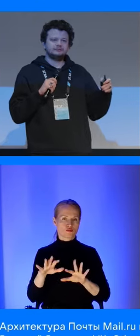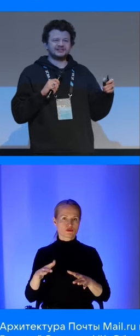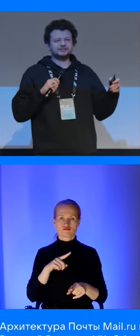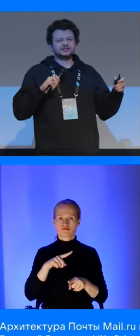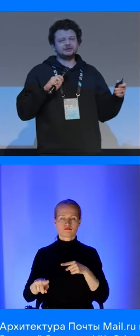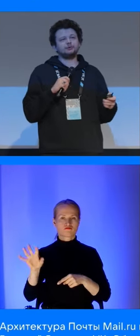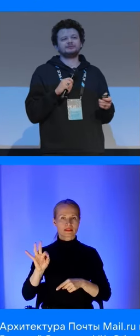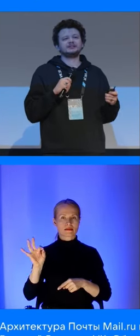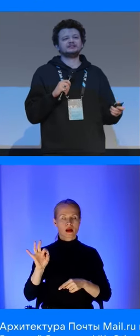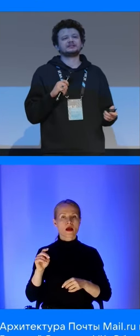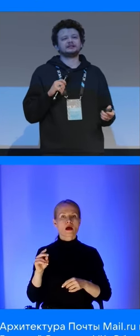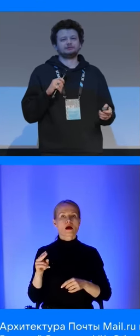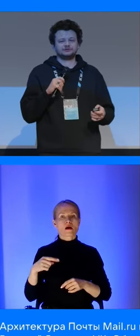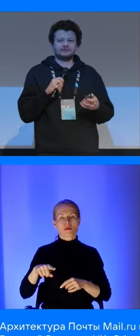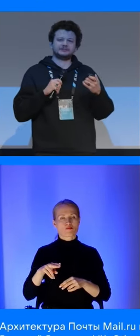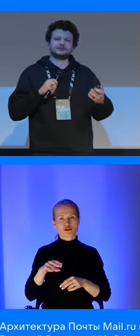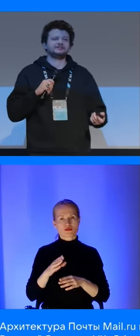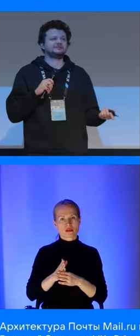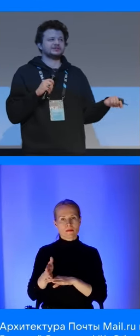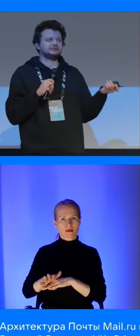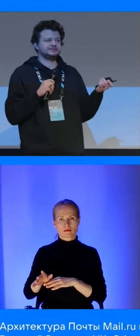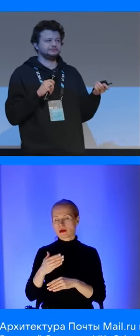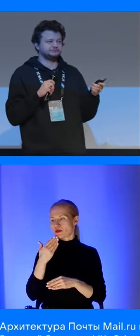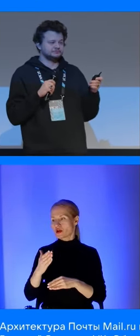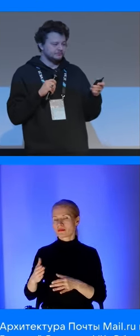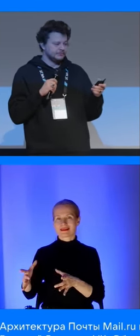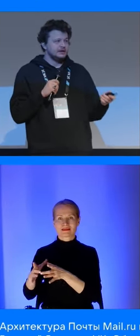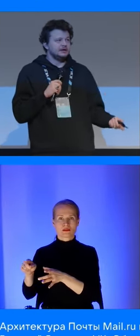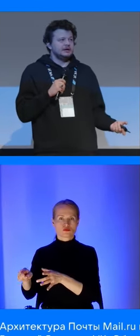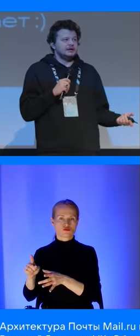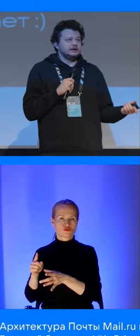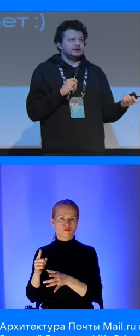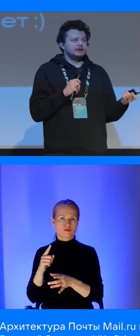есть мы практически не ходим на диск для того, чтобы вам отобразить список писем.